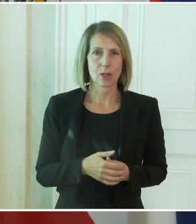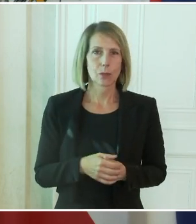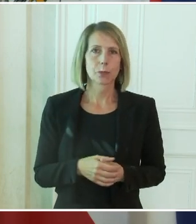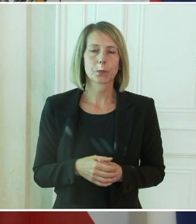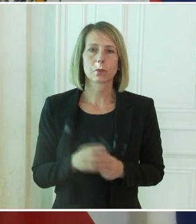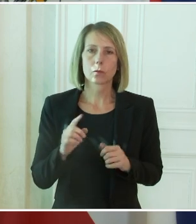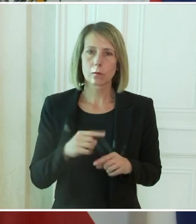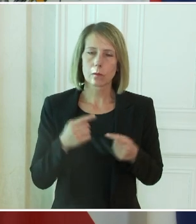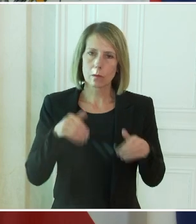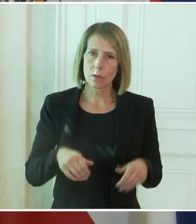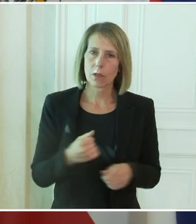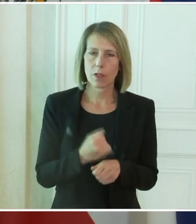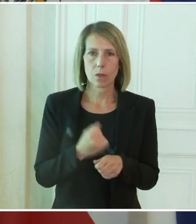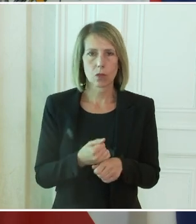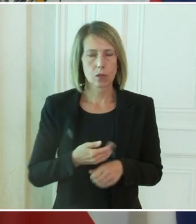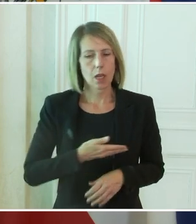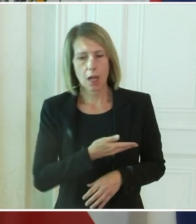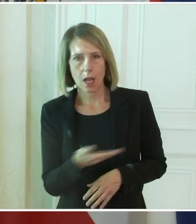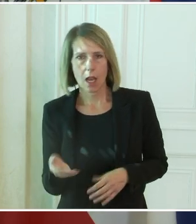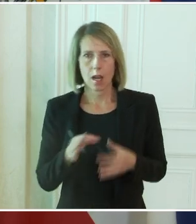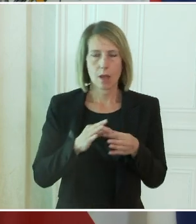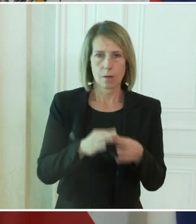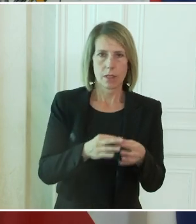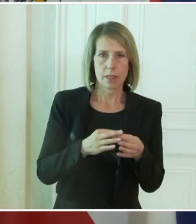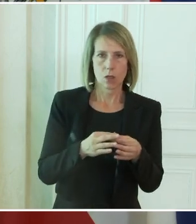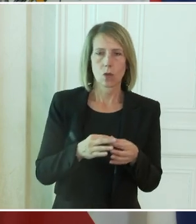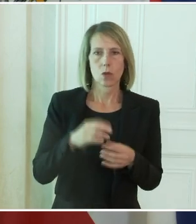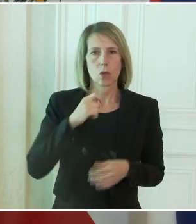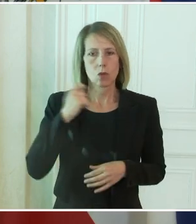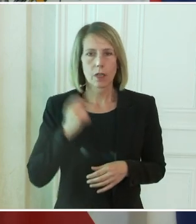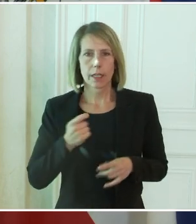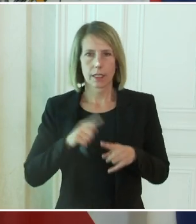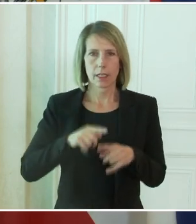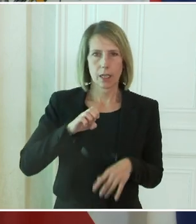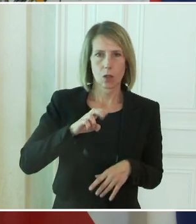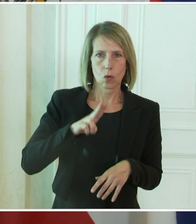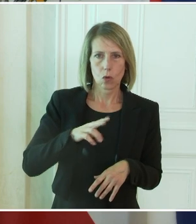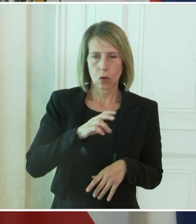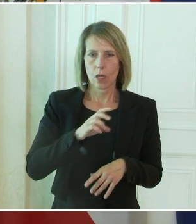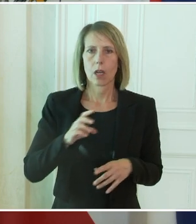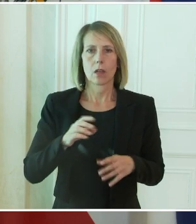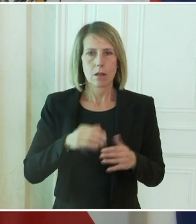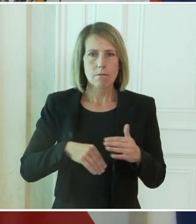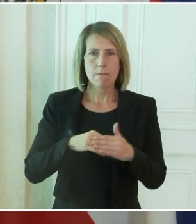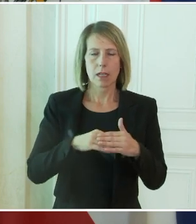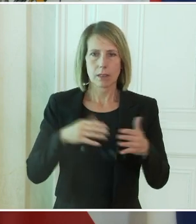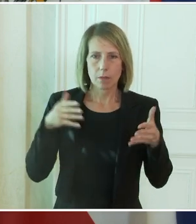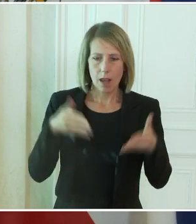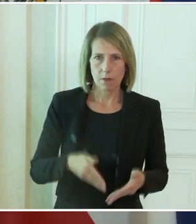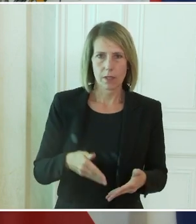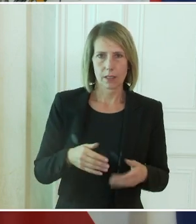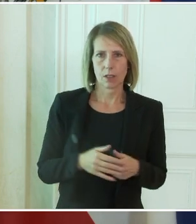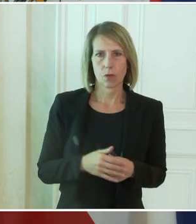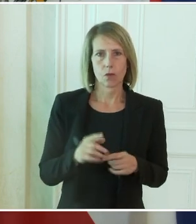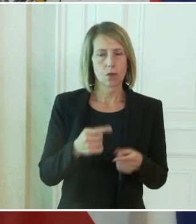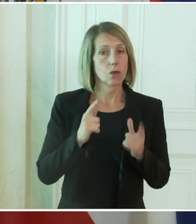tun, um die Beziehungen der Ukraine zur Europäischen Union maximal zu vertiefen. Und